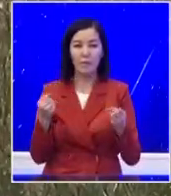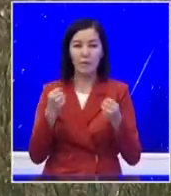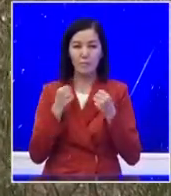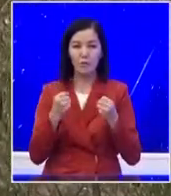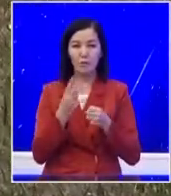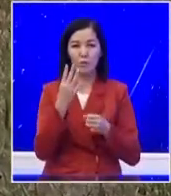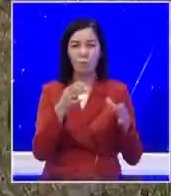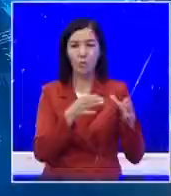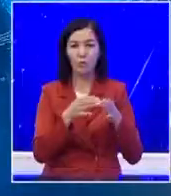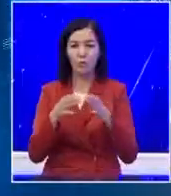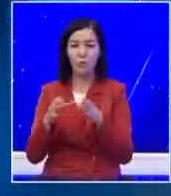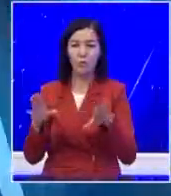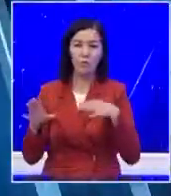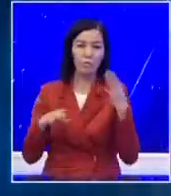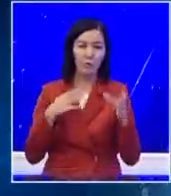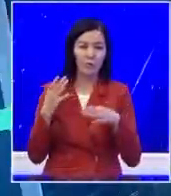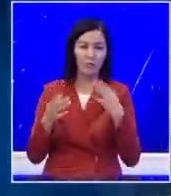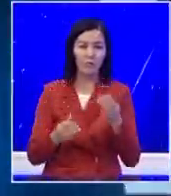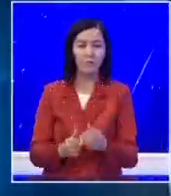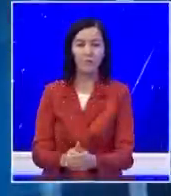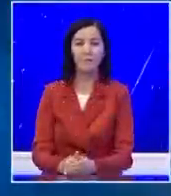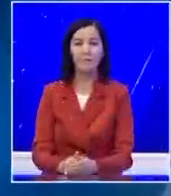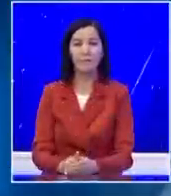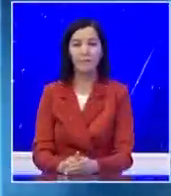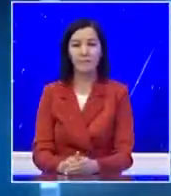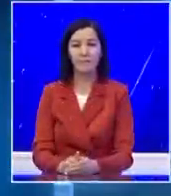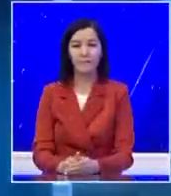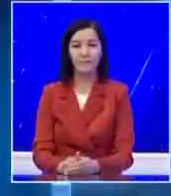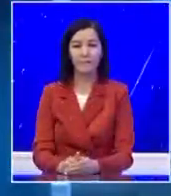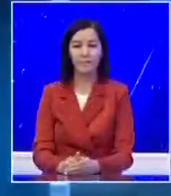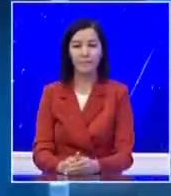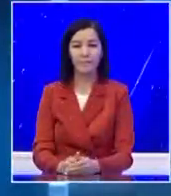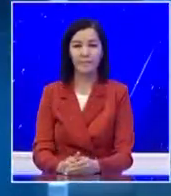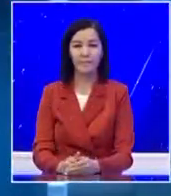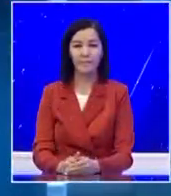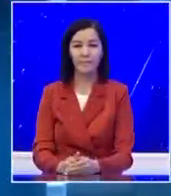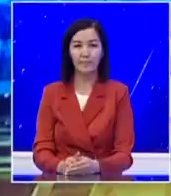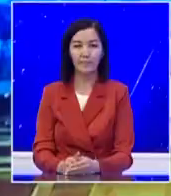4 топқа бөлініп жаттығады. Жарқын Ұланұлы, Әсет Дүйсенбек, Жетісу телеарнасы, Текелі қаласынан.